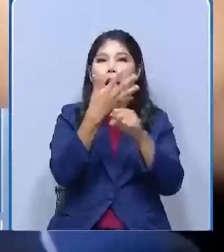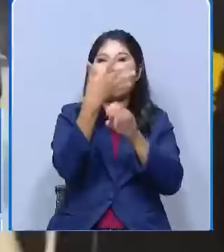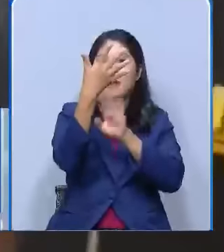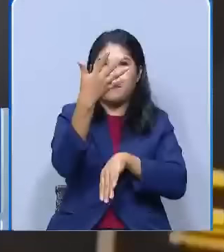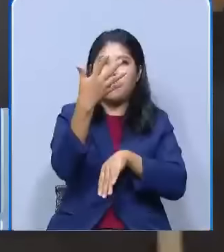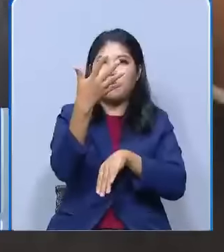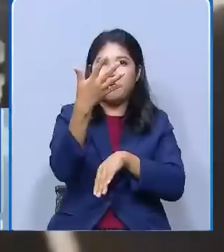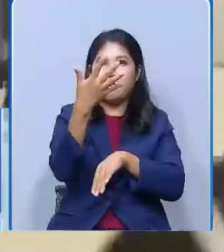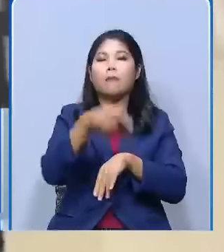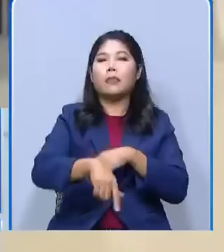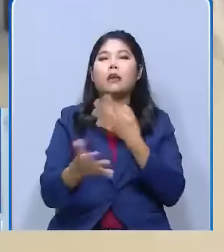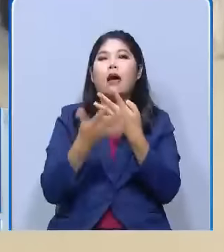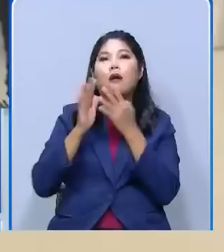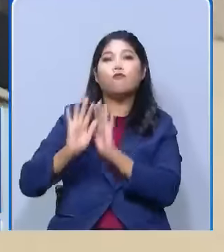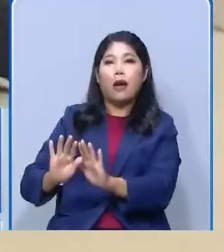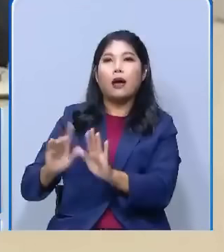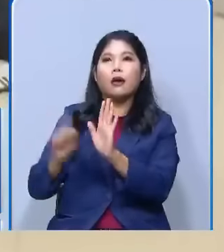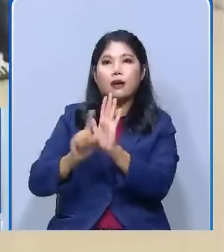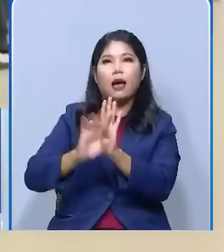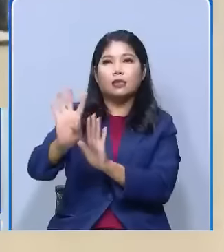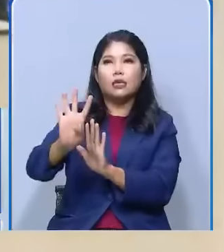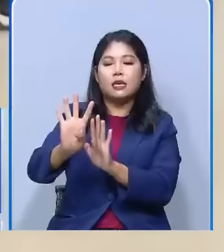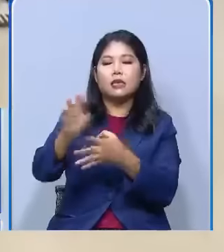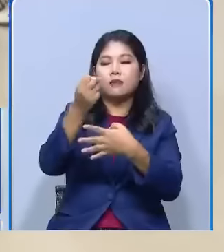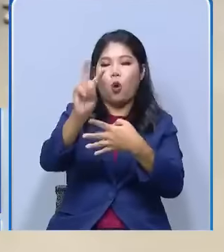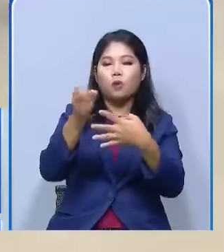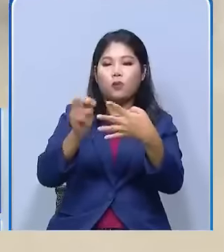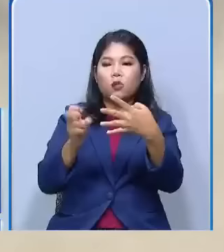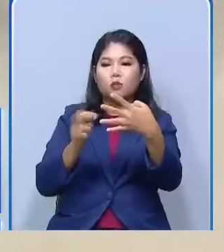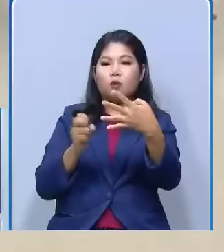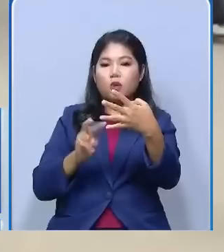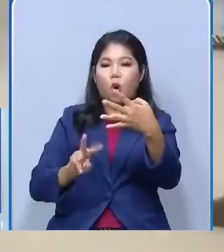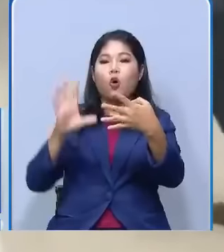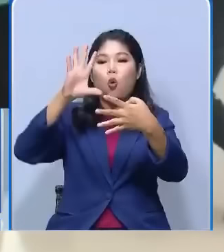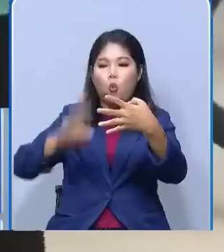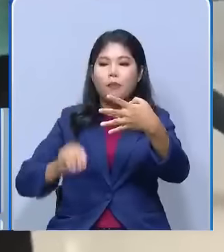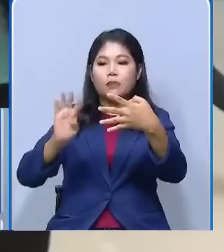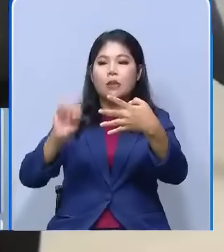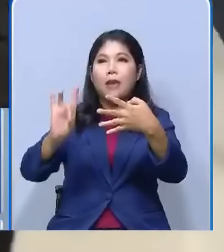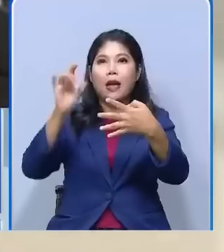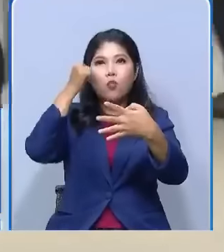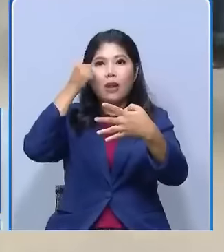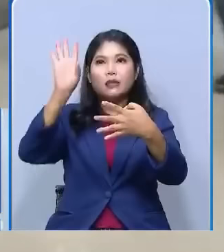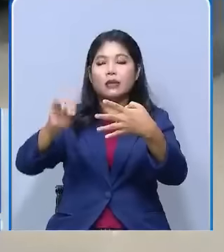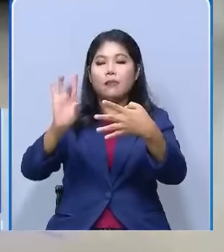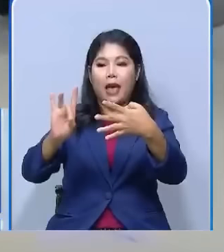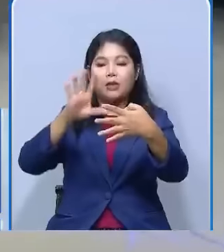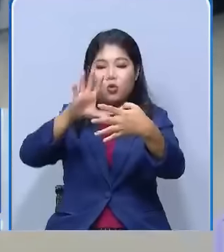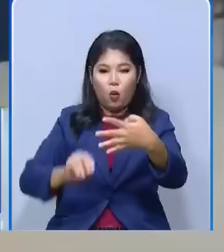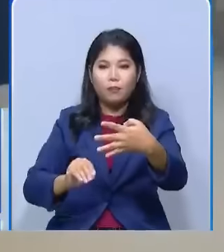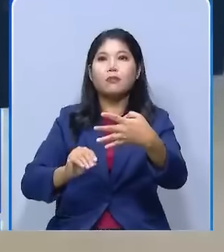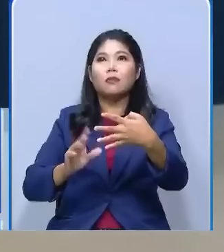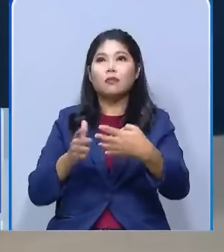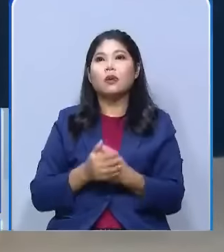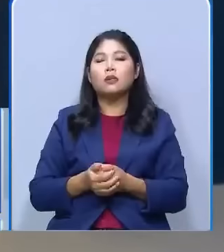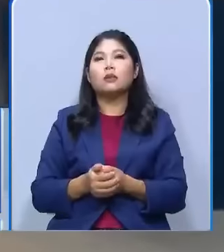และเจ้าหน้าที่เนี่ยมีอำนาจฝากขังได้เพียง4ผัดผัดละ12วัน12 4 48 48ใช่ เขาก็เลยตัดล็อตก่อนใช่ไหมคนที่ไปแจ้ง